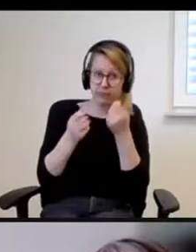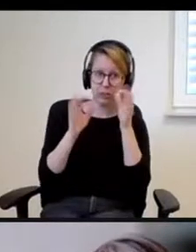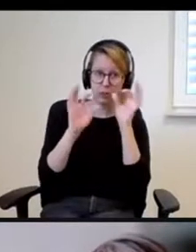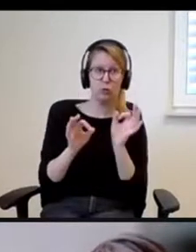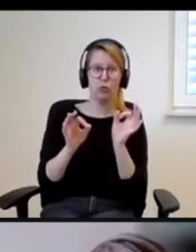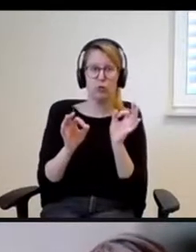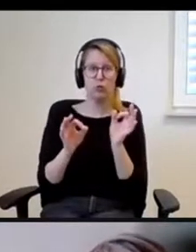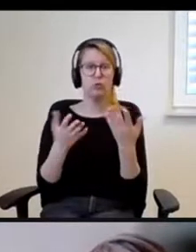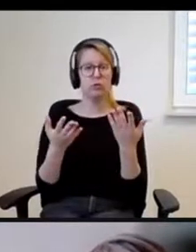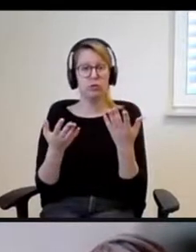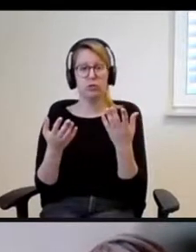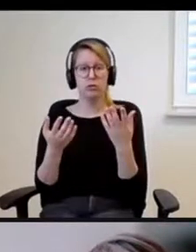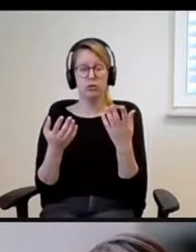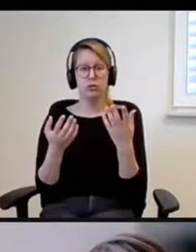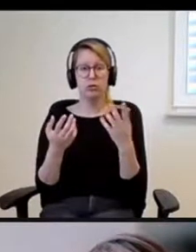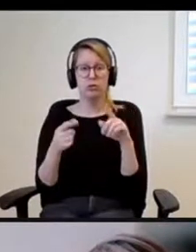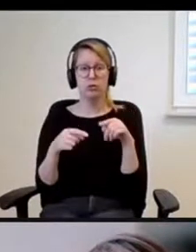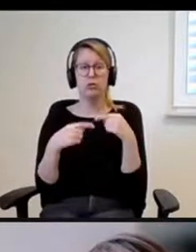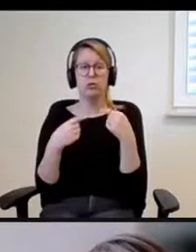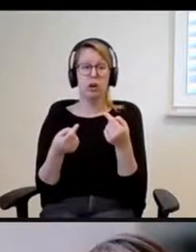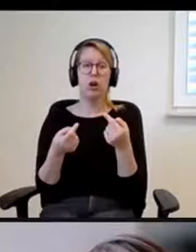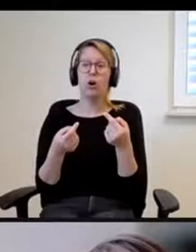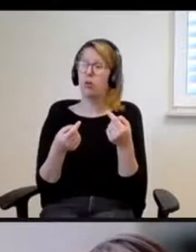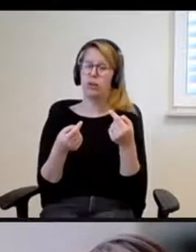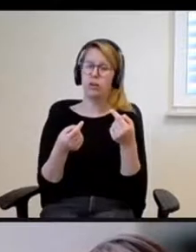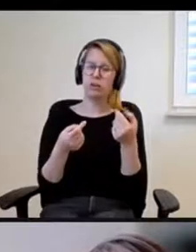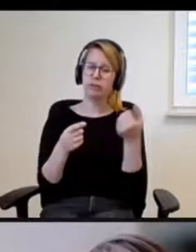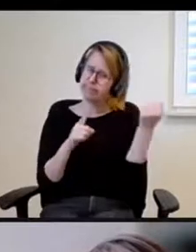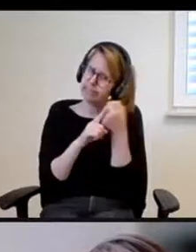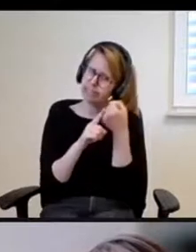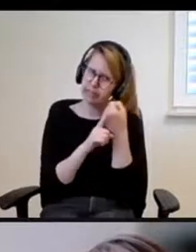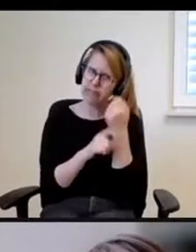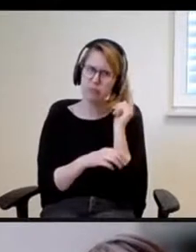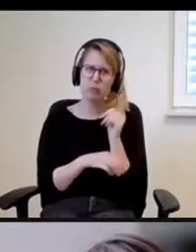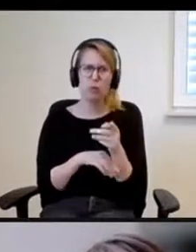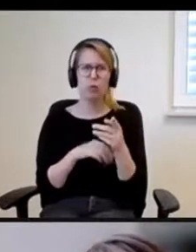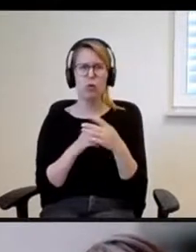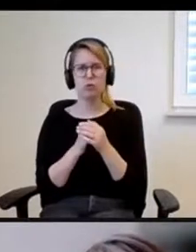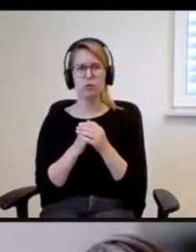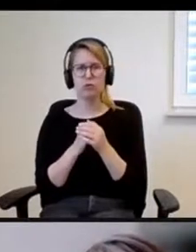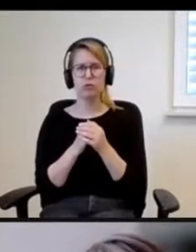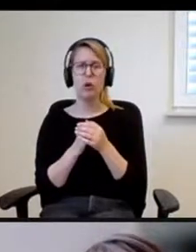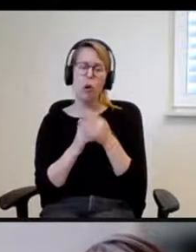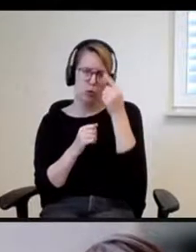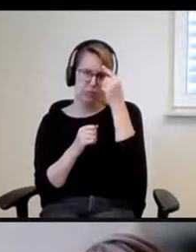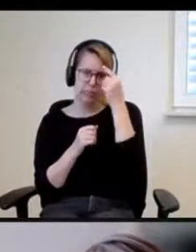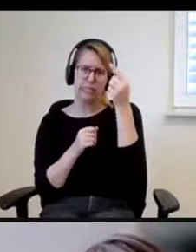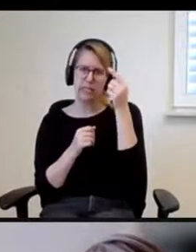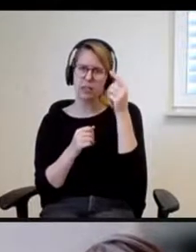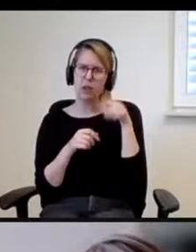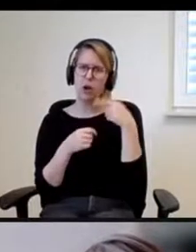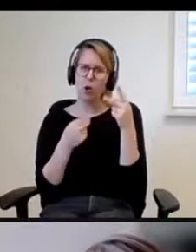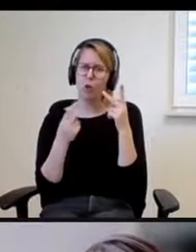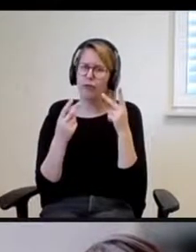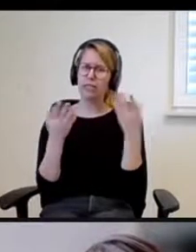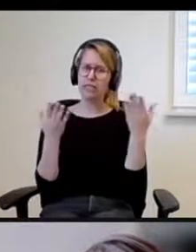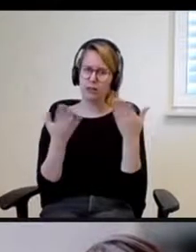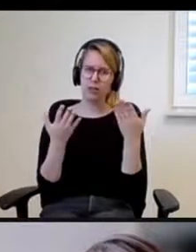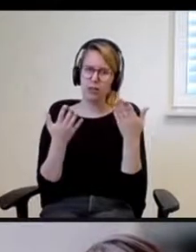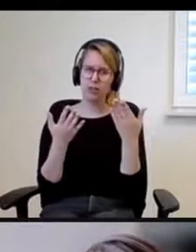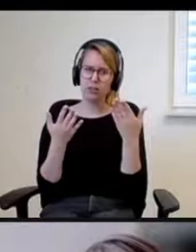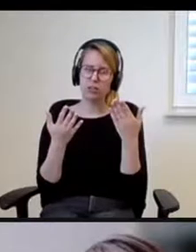Raum befangen und drum gelöst gehen. Und da scheint es also auch wichtig zu sein, auch zusammen mit